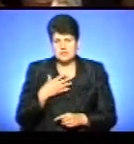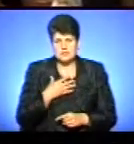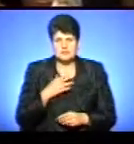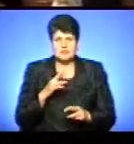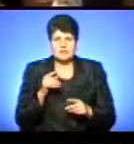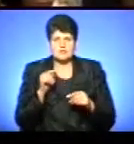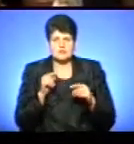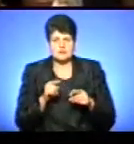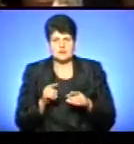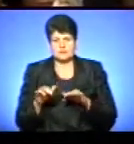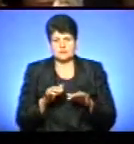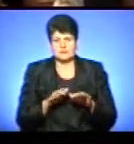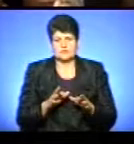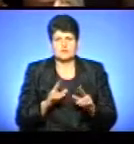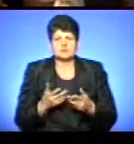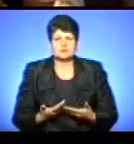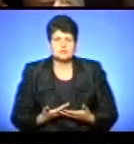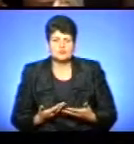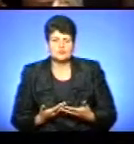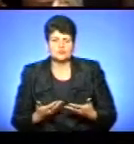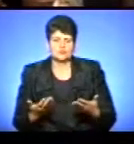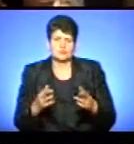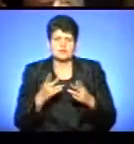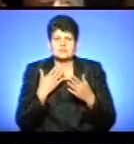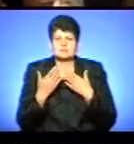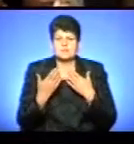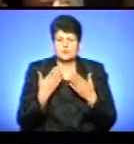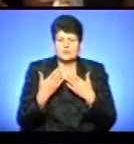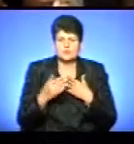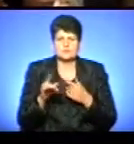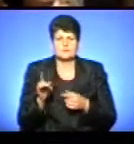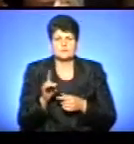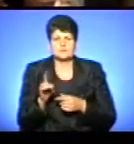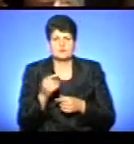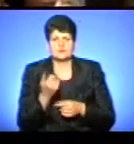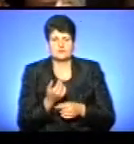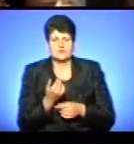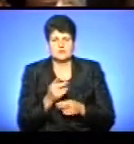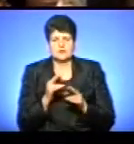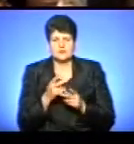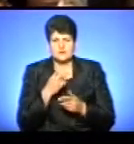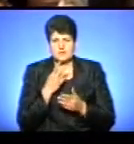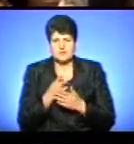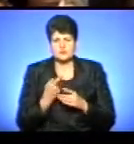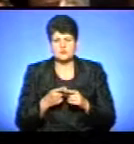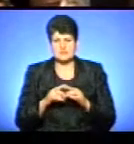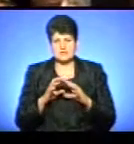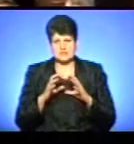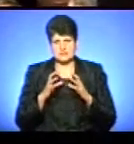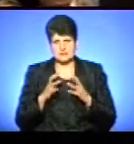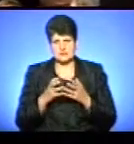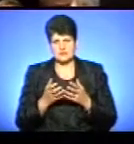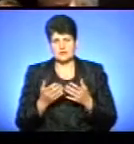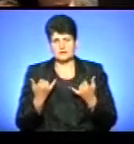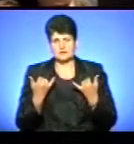вони реагують, чим вони живуть, як вони спілкуються, що вони, яким вони бачать цей світ. Я сьогодні